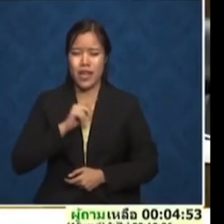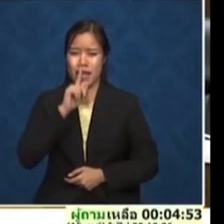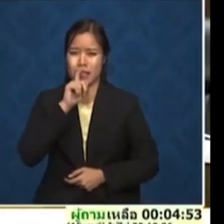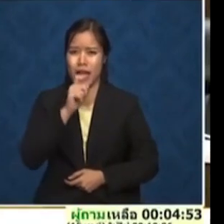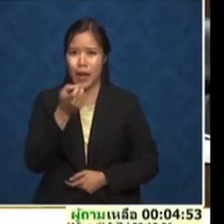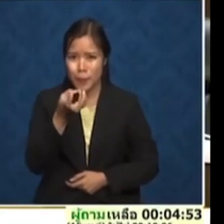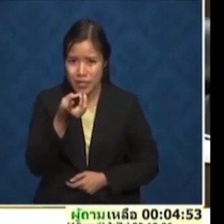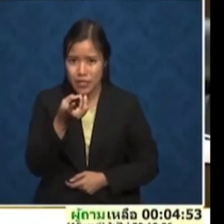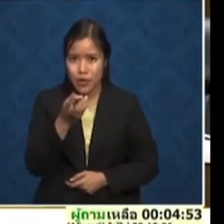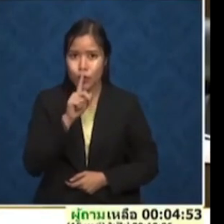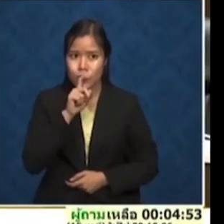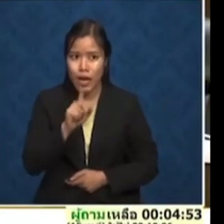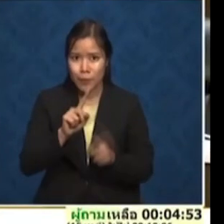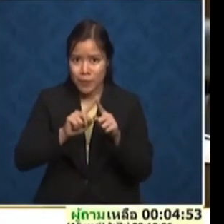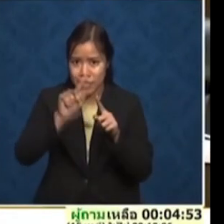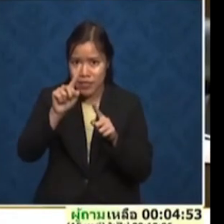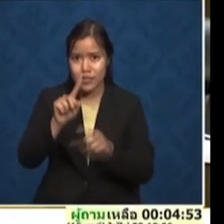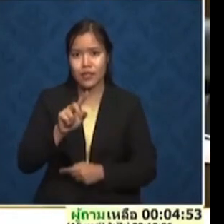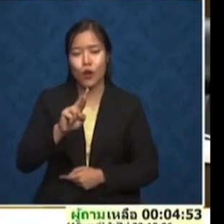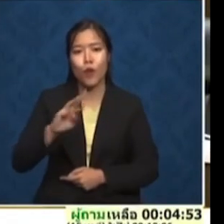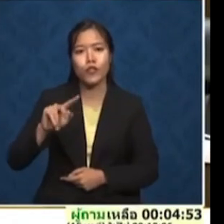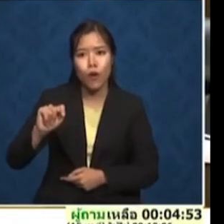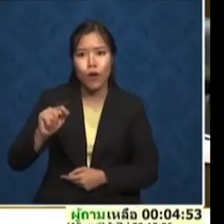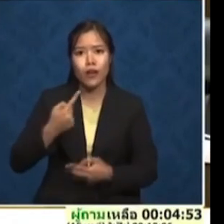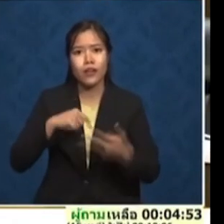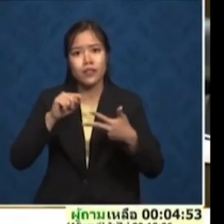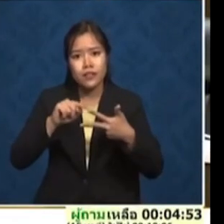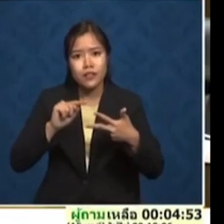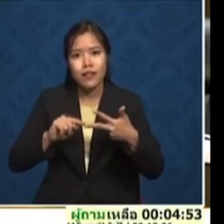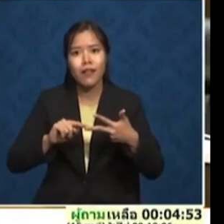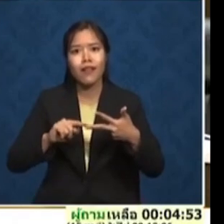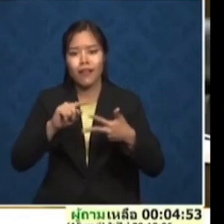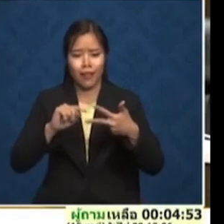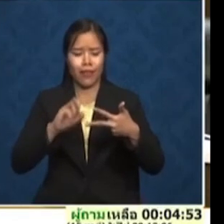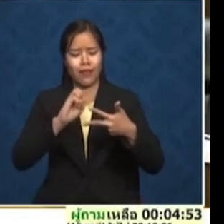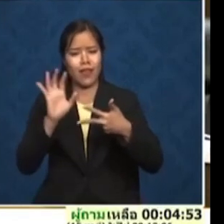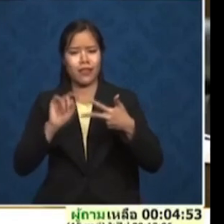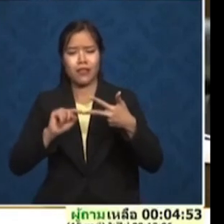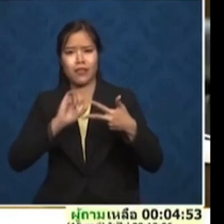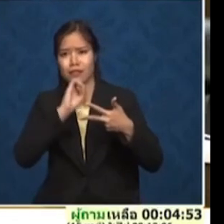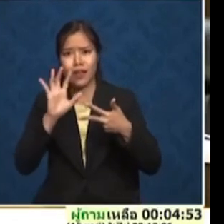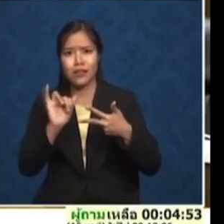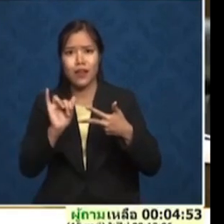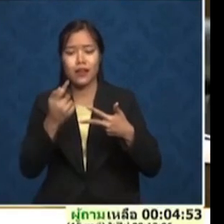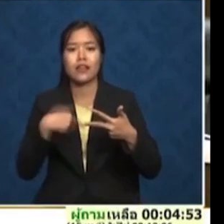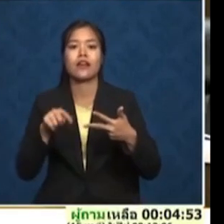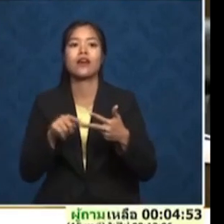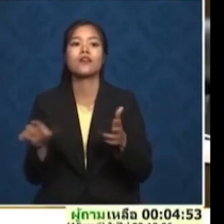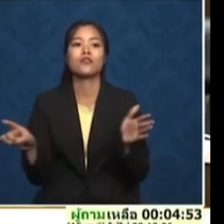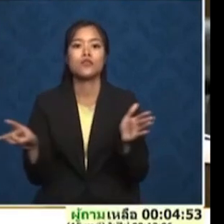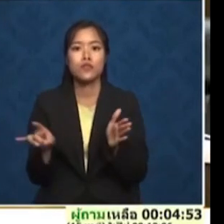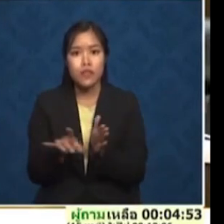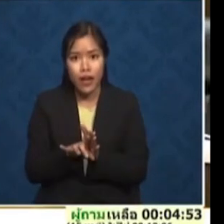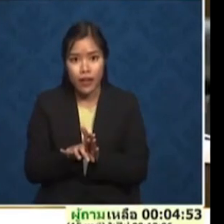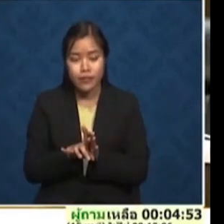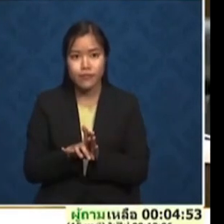ถามที่ 1ท่านตอบเคลียร์ 2กับ 3ผมไม่ถามด้วยซ้ำวันนี้ทั้ง 1ทั้ง 2ยังไม่เคลียร์ถ้าอย่างงั้นเหลือคำถามสุดท้ายครับเปิดสไลด์หน้า